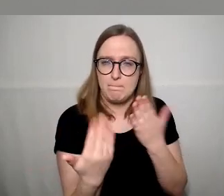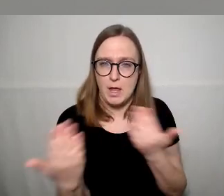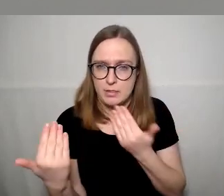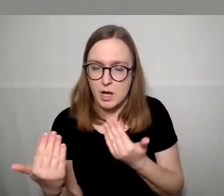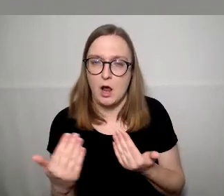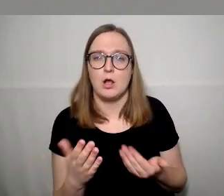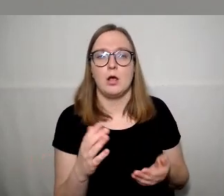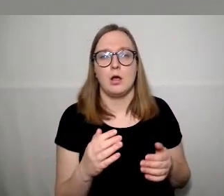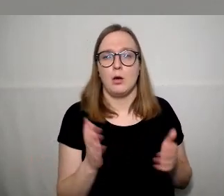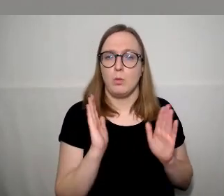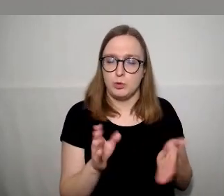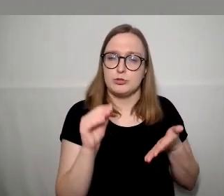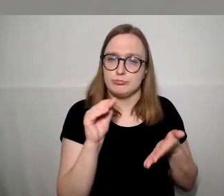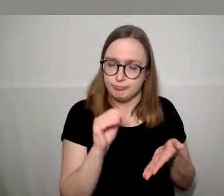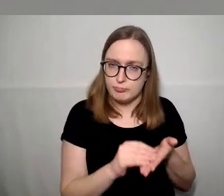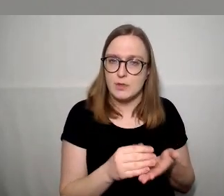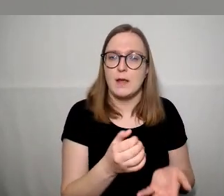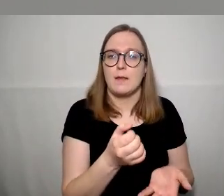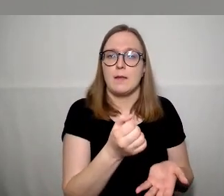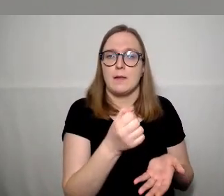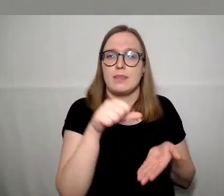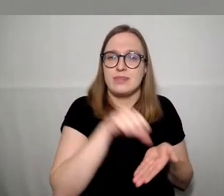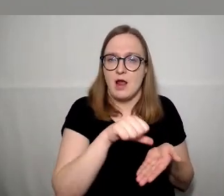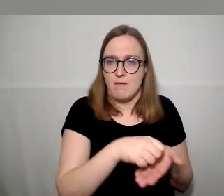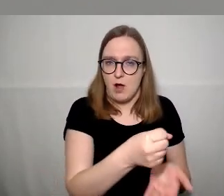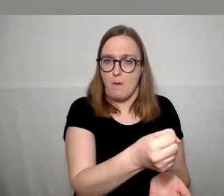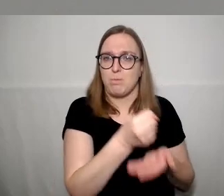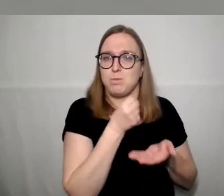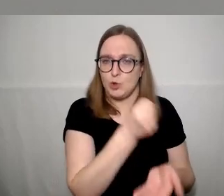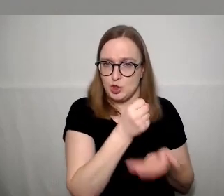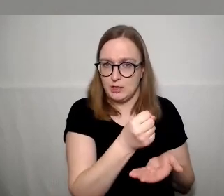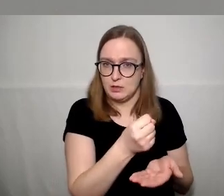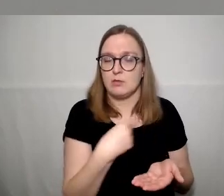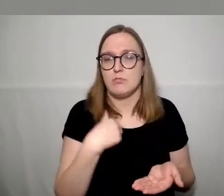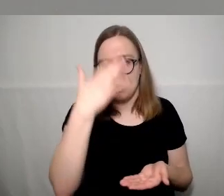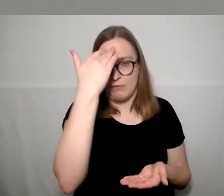biudžetą, manome, kad tas tikrai turi stipriai vystytis.